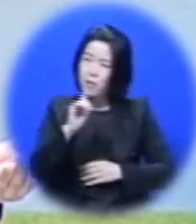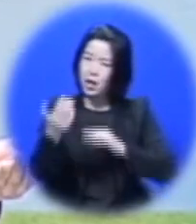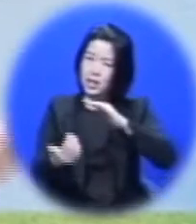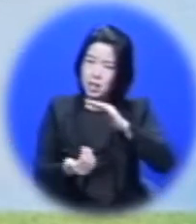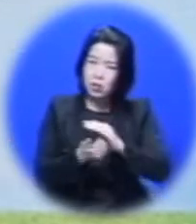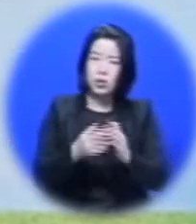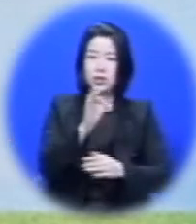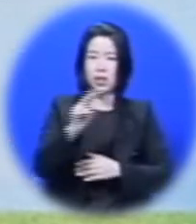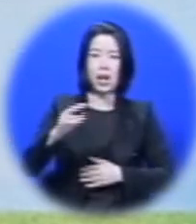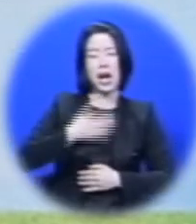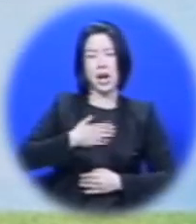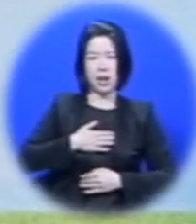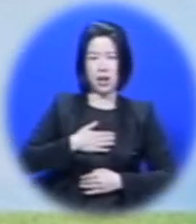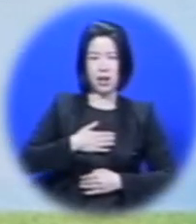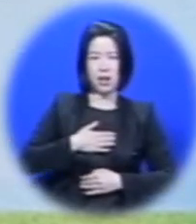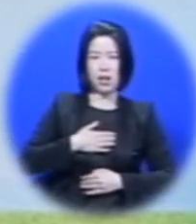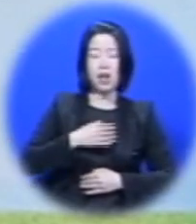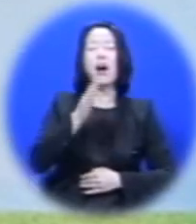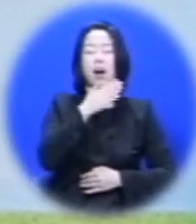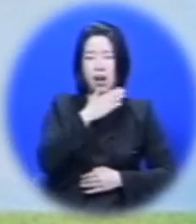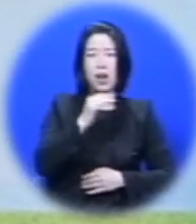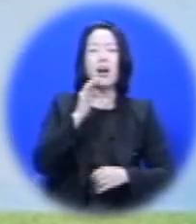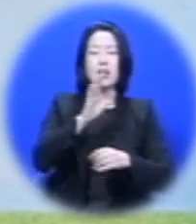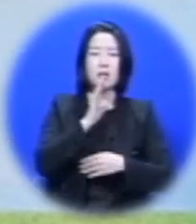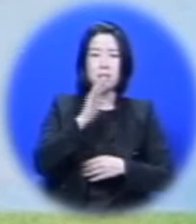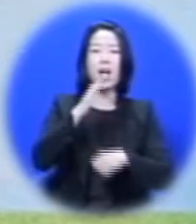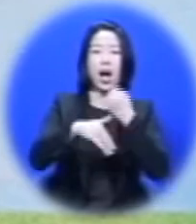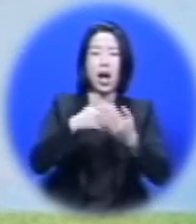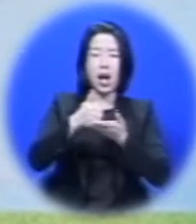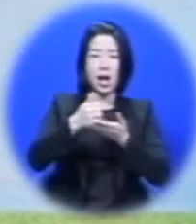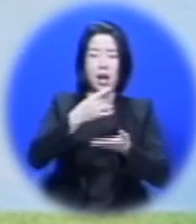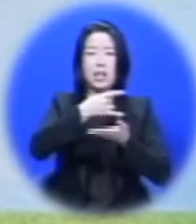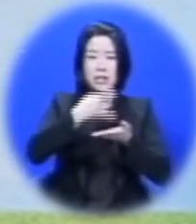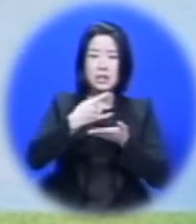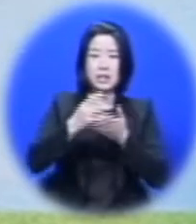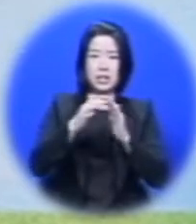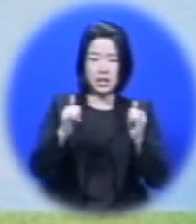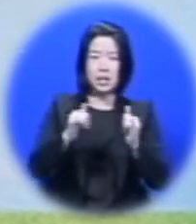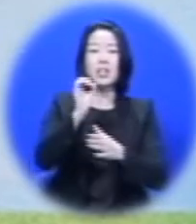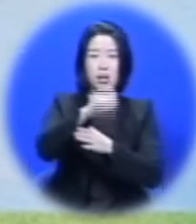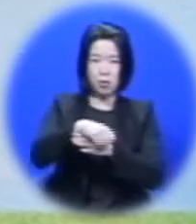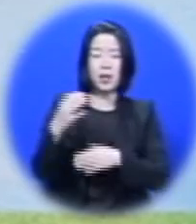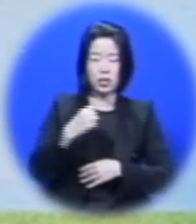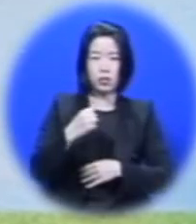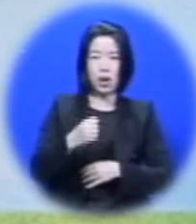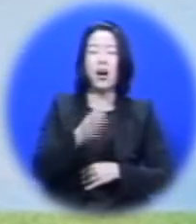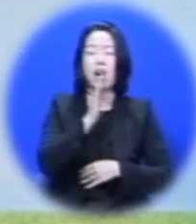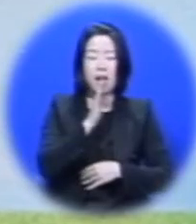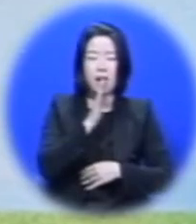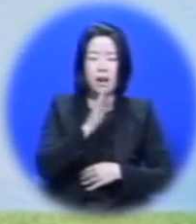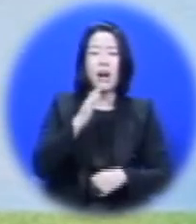이루어져야만 아는 겁니다. 아, 과연 의인이 열매를 맺는구나. 아, 과연 심판하시는